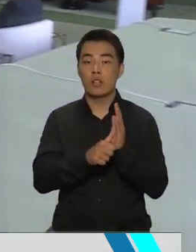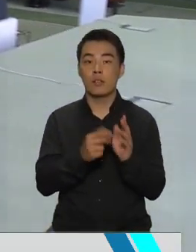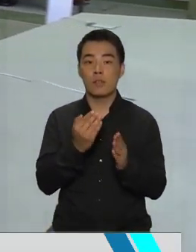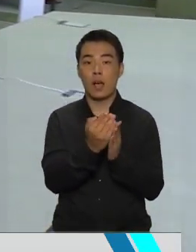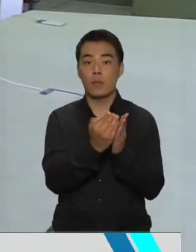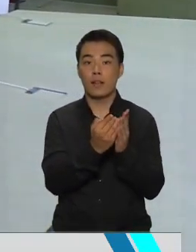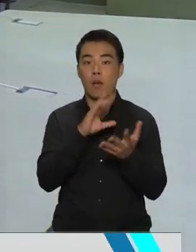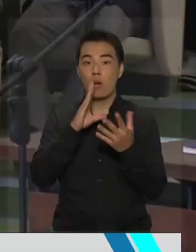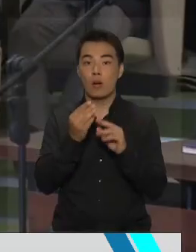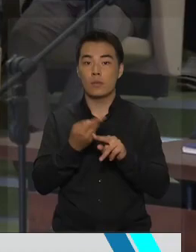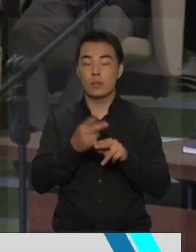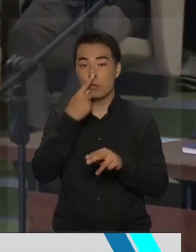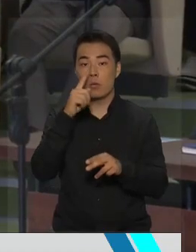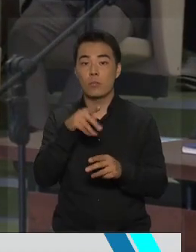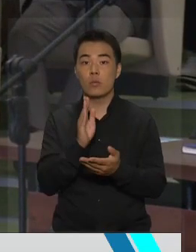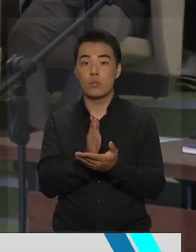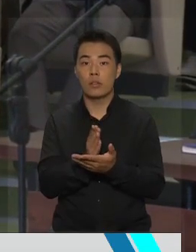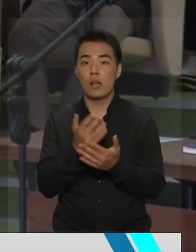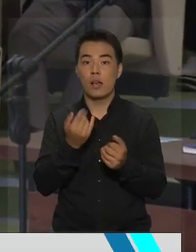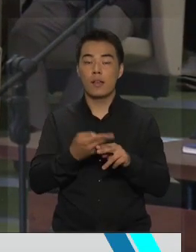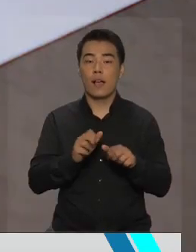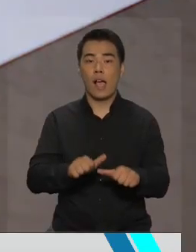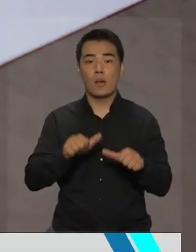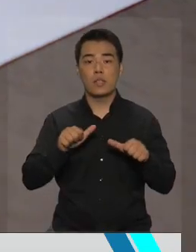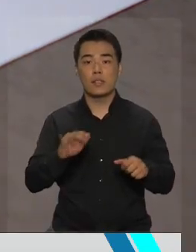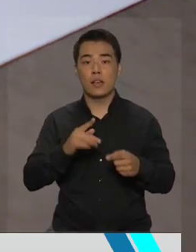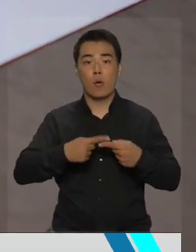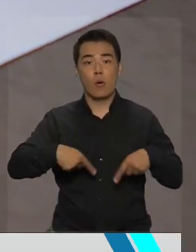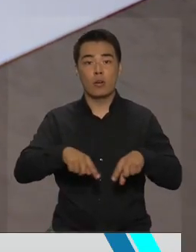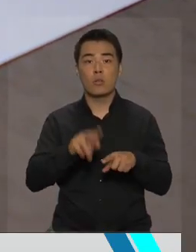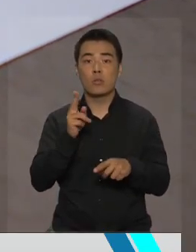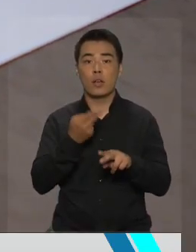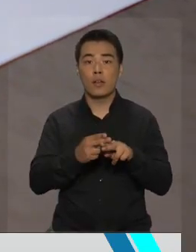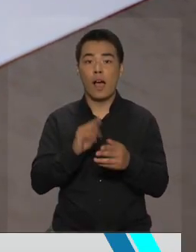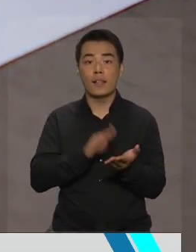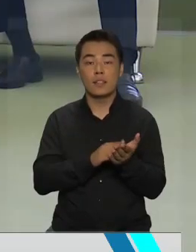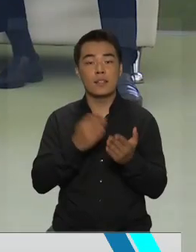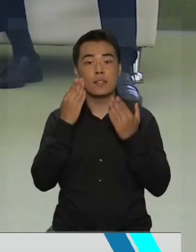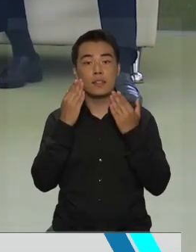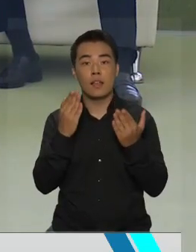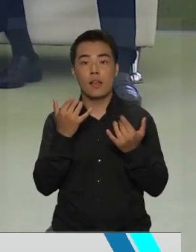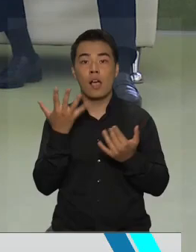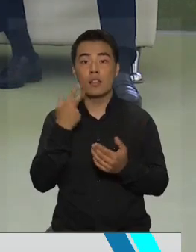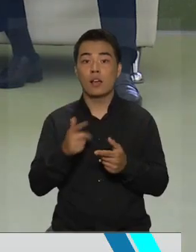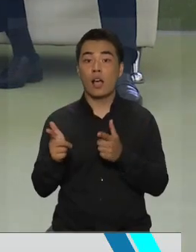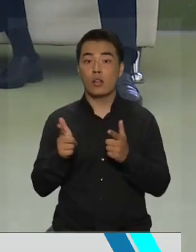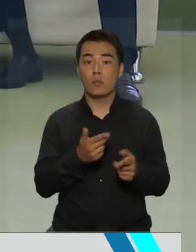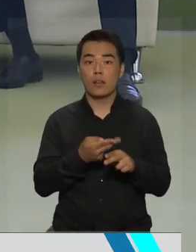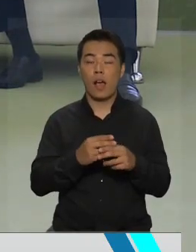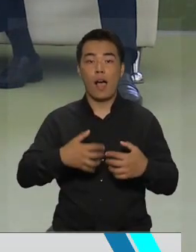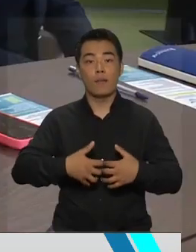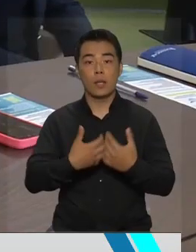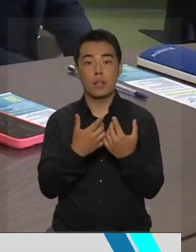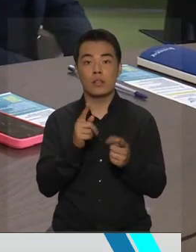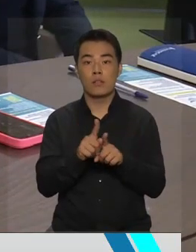кешенді іріктеуде ол сол номермен өтеді. Яғни комиссия не агенттік өкілдері кімді бағалап жатқанын білмейді. Нәтиже дайын болғанда ғана жүйе автоматты